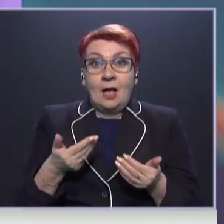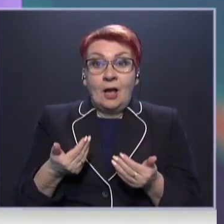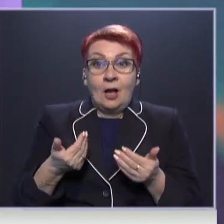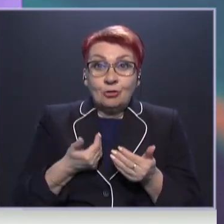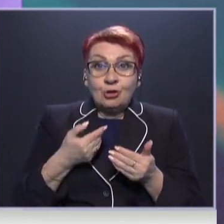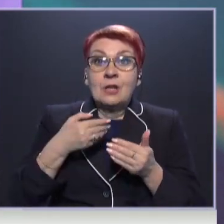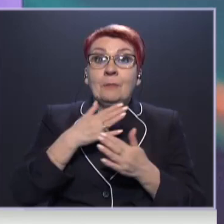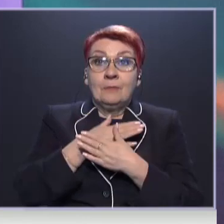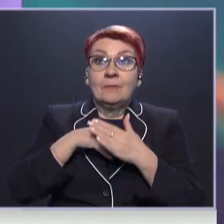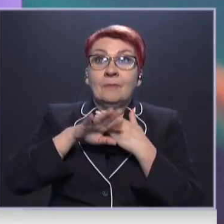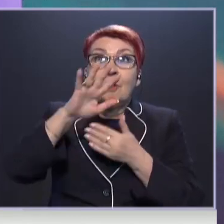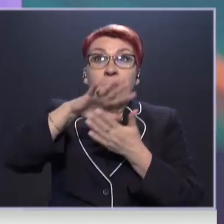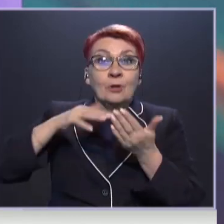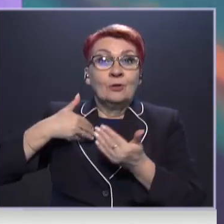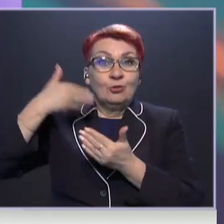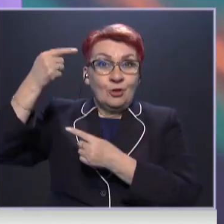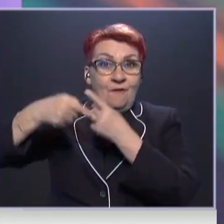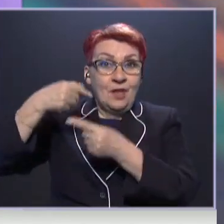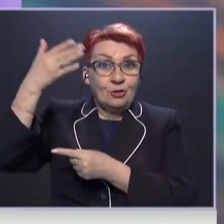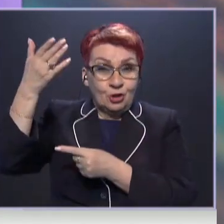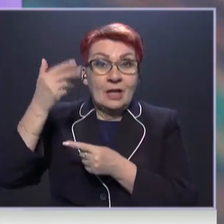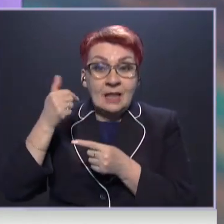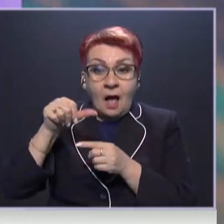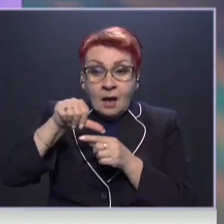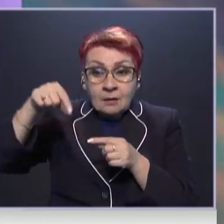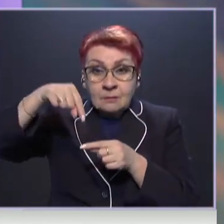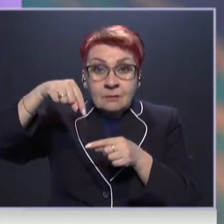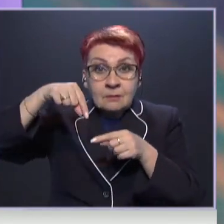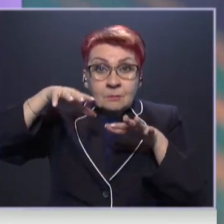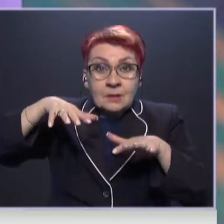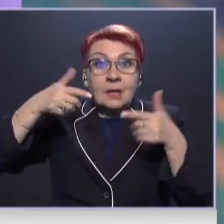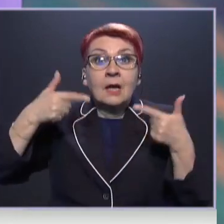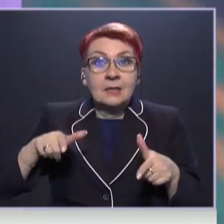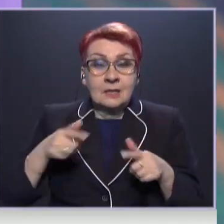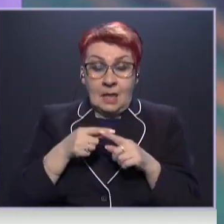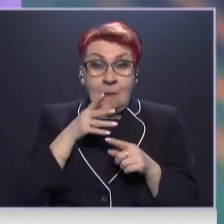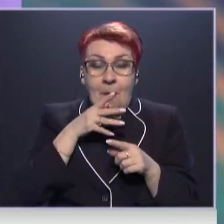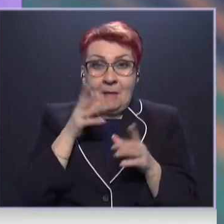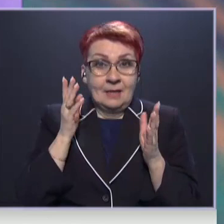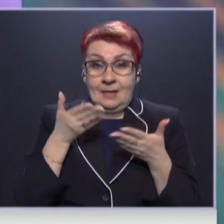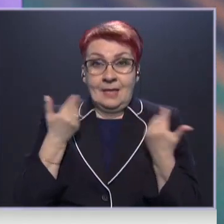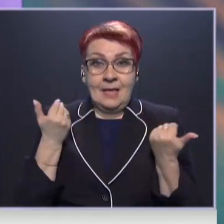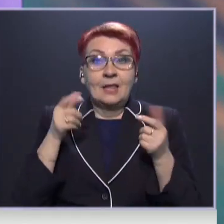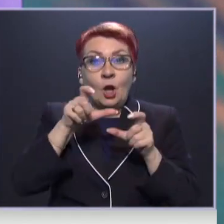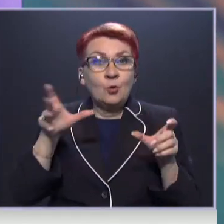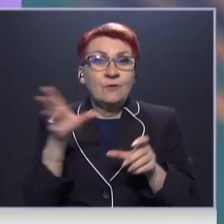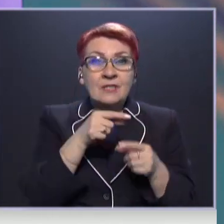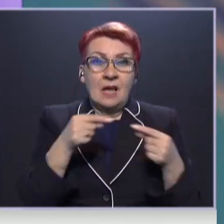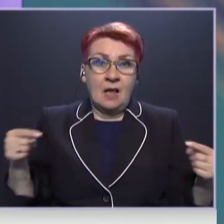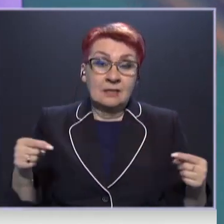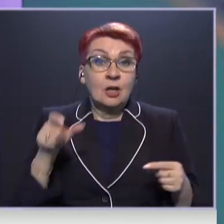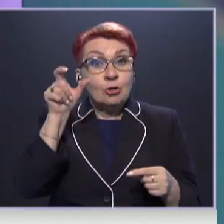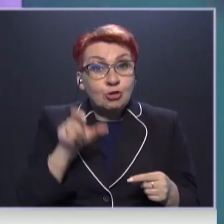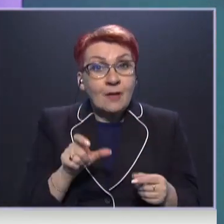обнаружите. То есть точно вы не сможете сказать никогда, да люди все разные, люди развиваются по-разному. Нет этого момента. Всегда человек есть